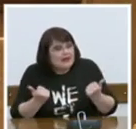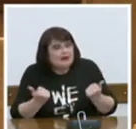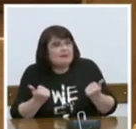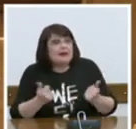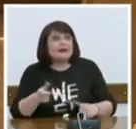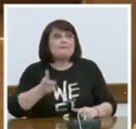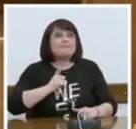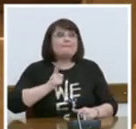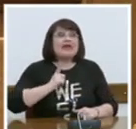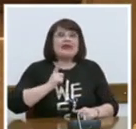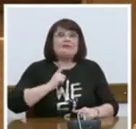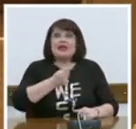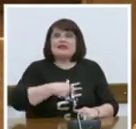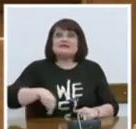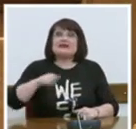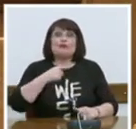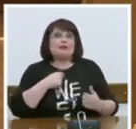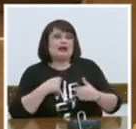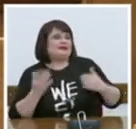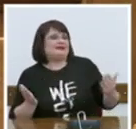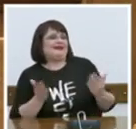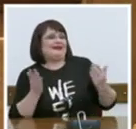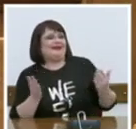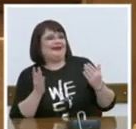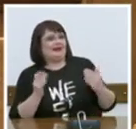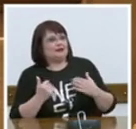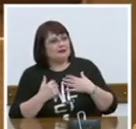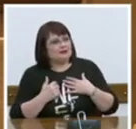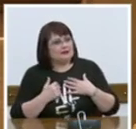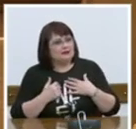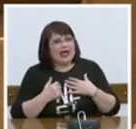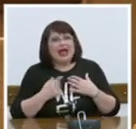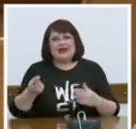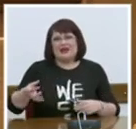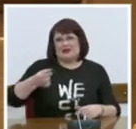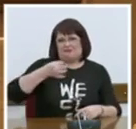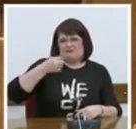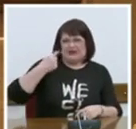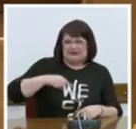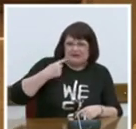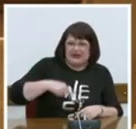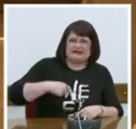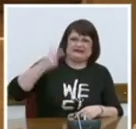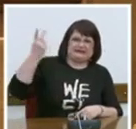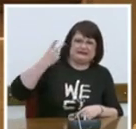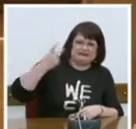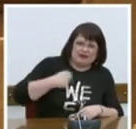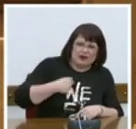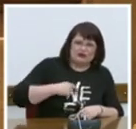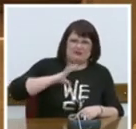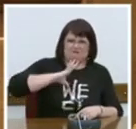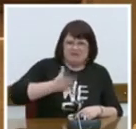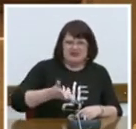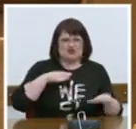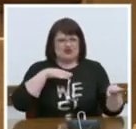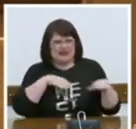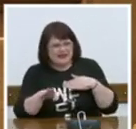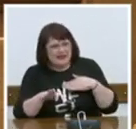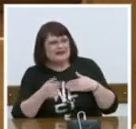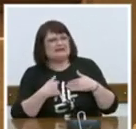από μας άκρα, ακόμη κι αν μας λέτε μόρφωμα. Μην περιμένετε από εμάς μίσος, κι ας μας